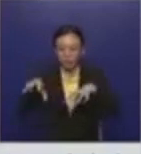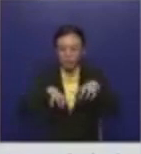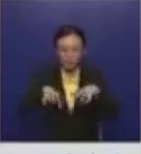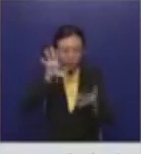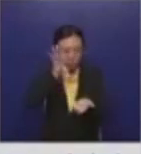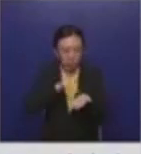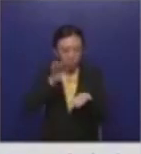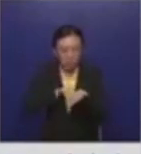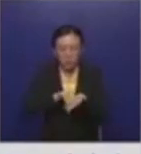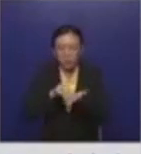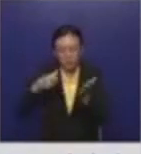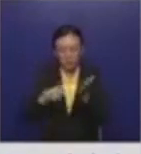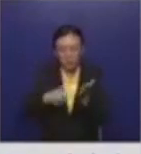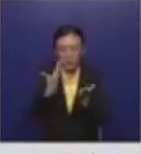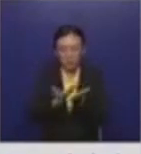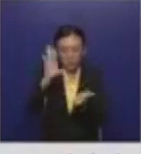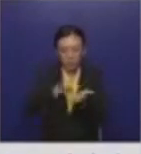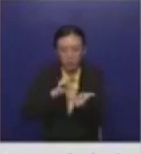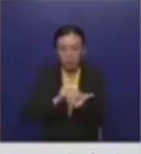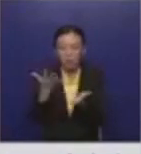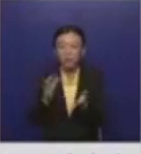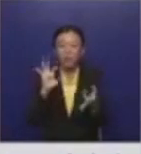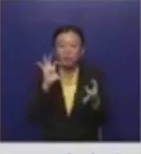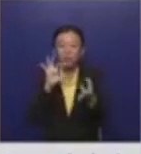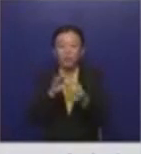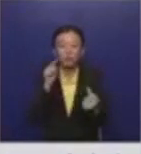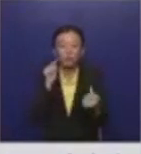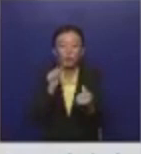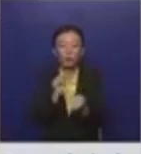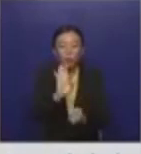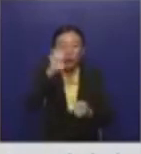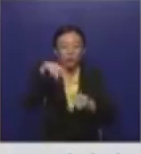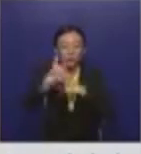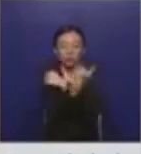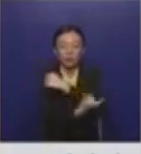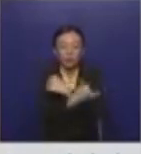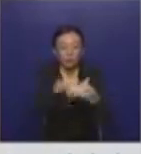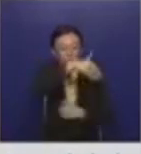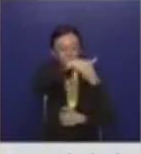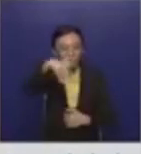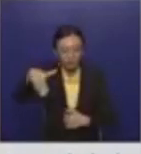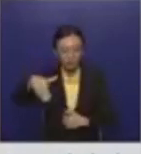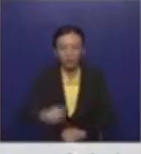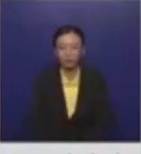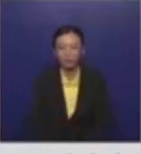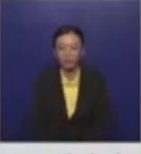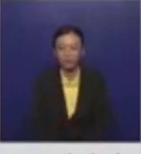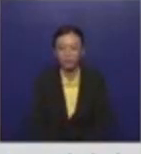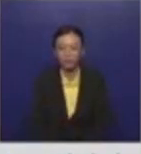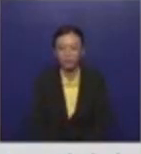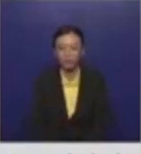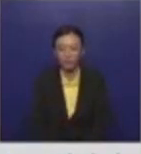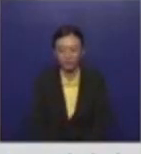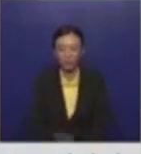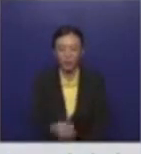ลุ่มนี้เลยนะครับโดยเฉพาะบริษัทข้ามชาติที่เราเรียกว่า over the top นะครับขออภัยที่ใช้ภาษาอังกฤษเป็นผู้ประ